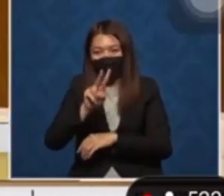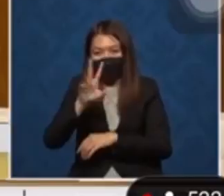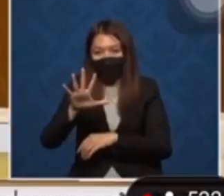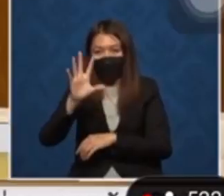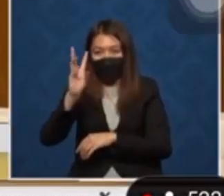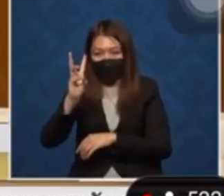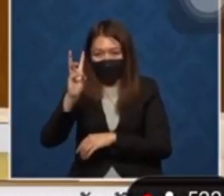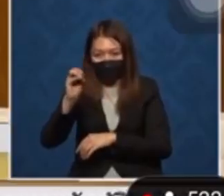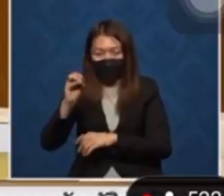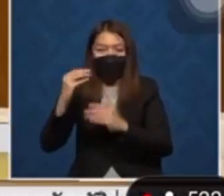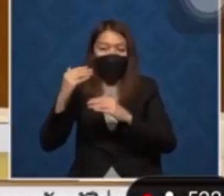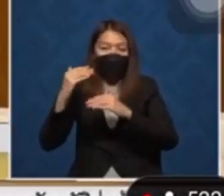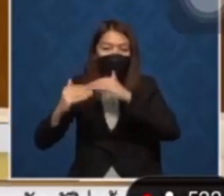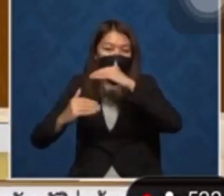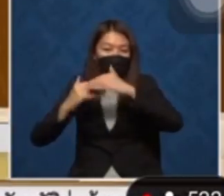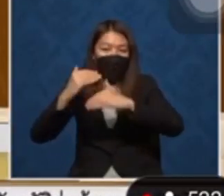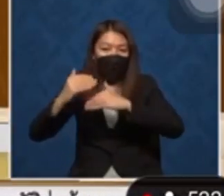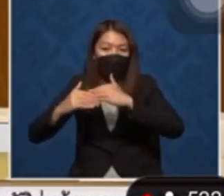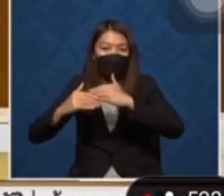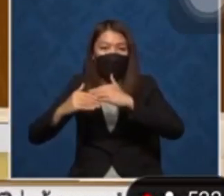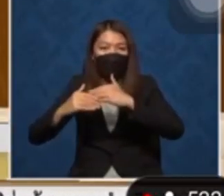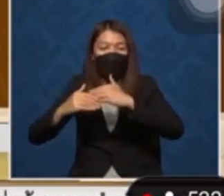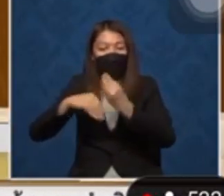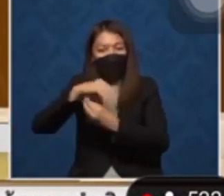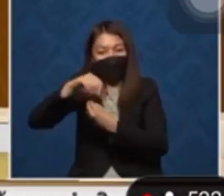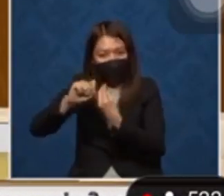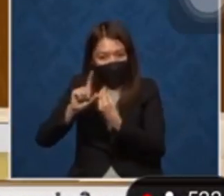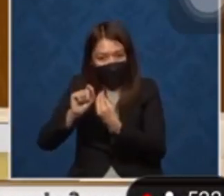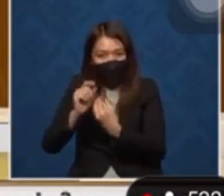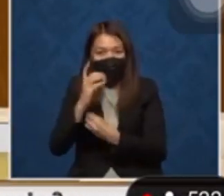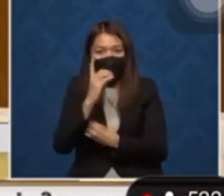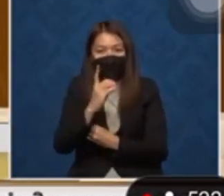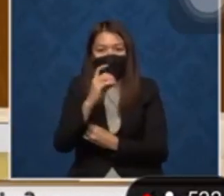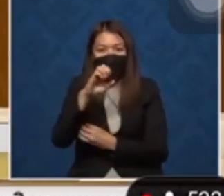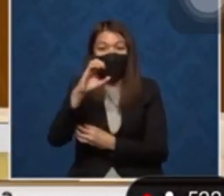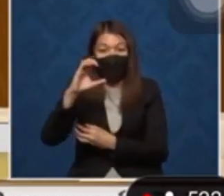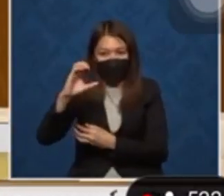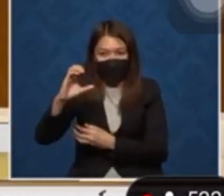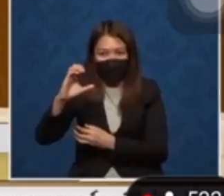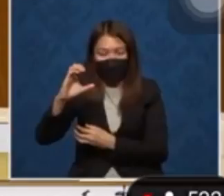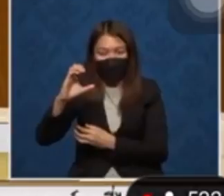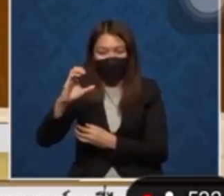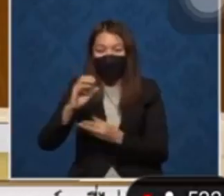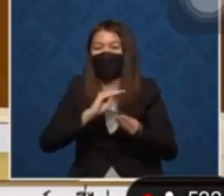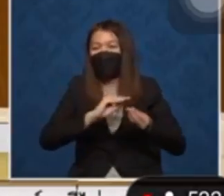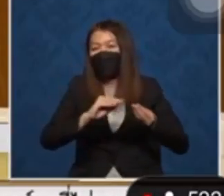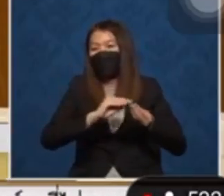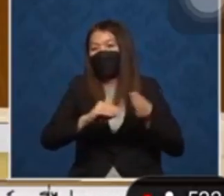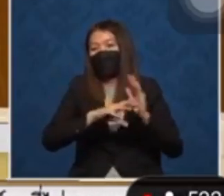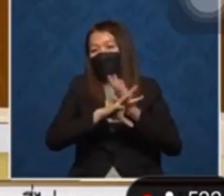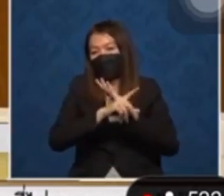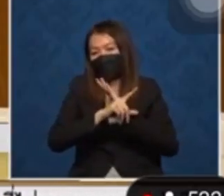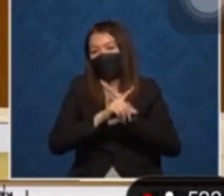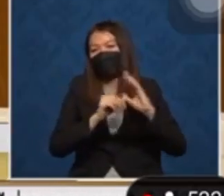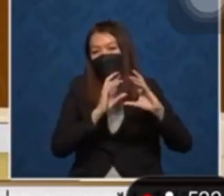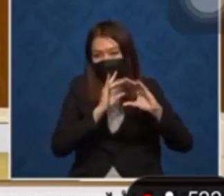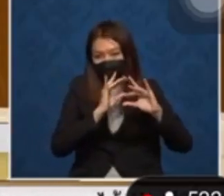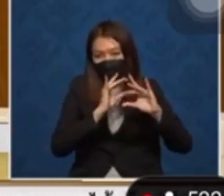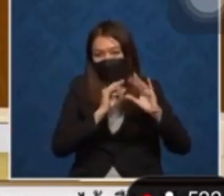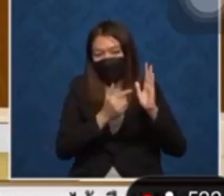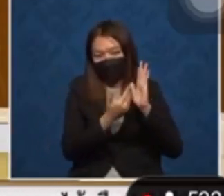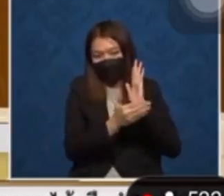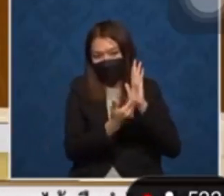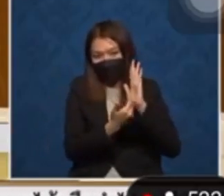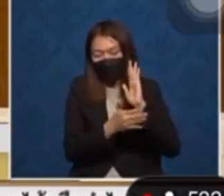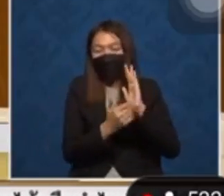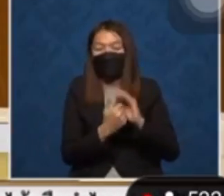47/2560พัฒนาพื้นที่เขตระเบียงเศรษฐกิจ EEC ในจังหวัดฉะเชิงเทราชลบุรีและระยองให้ย